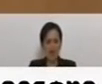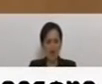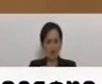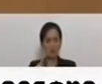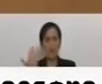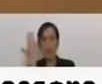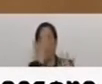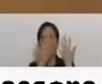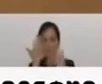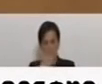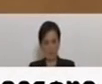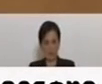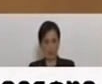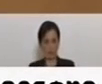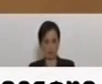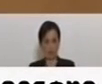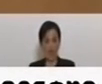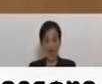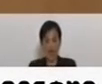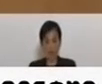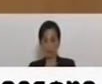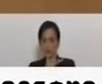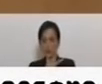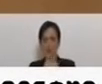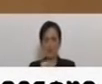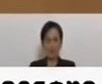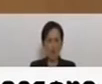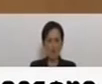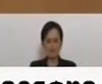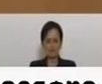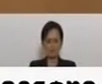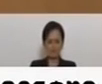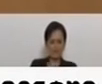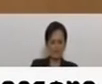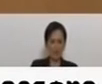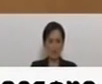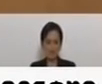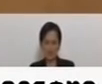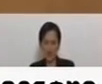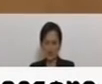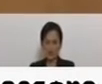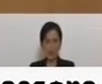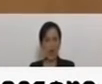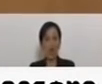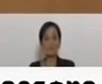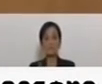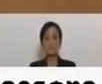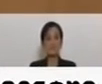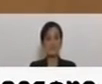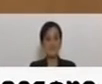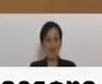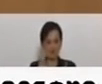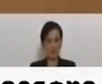ოცნება. ასეთ ჟამს ყოველგვარი დესტრუქცია და ხელის შეშლა არის ქვეყნის